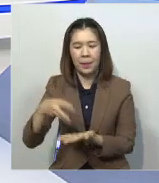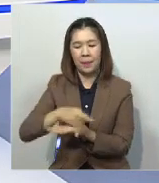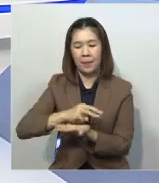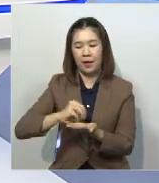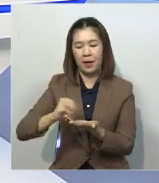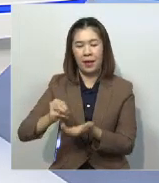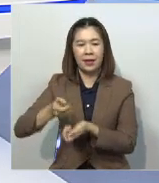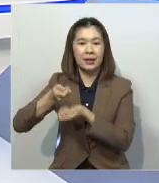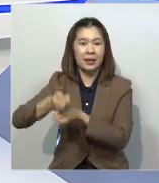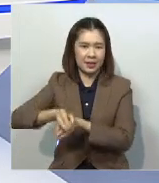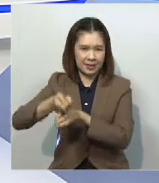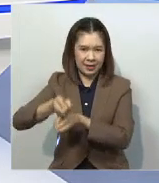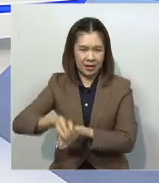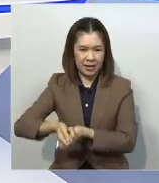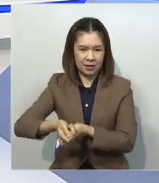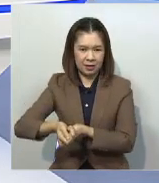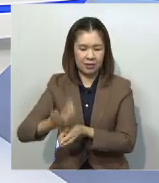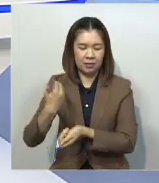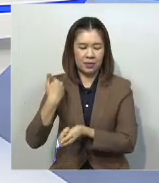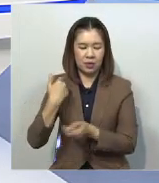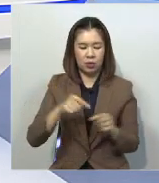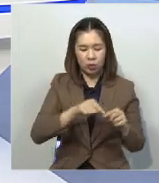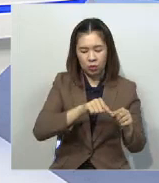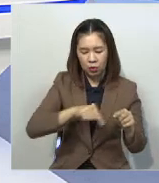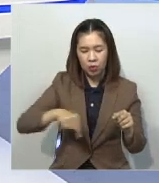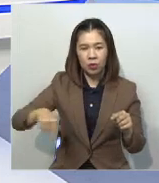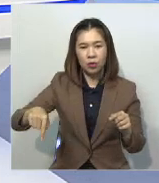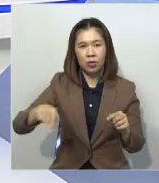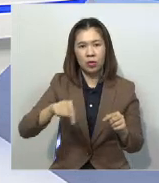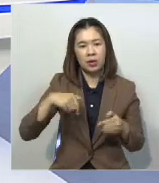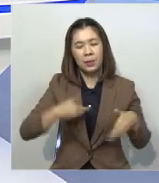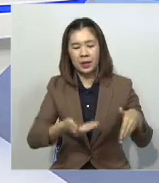าวิทยาลัยเกษตรศาสตร์ก็คือวิ่งไปตามเส้นถนนพหลโยธินอย่างที่คุ